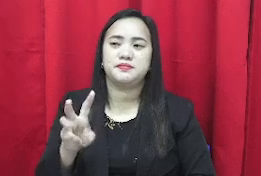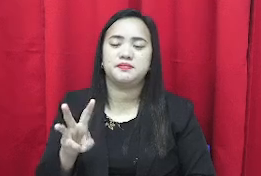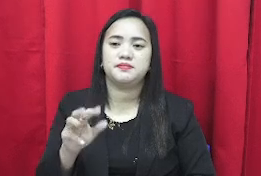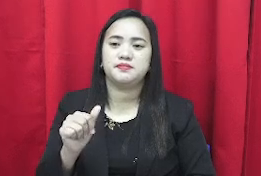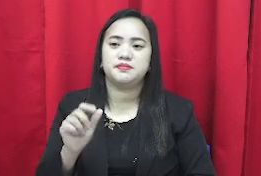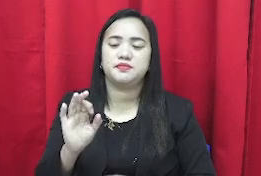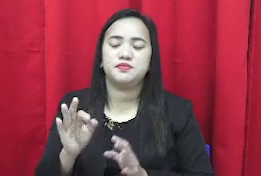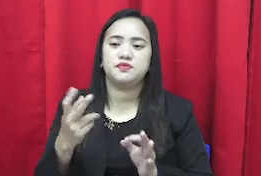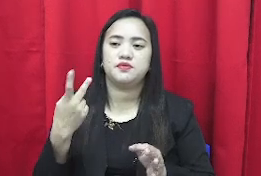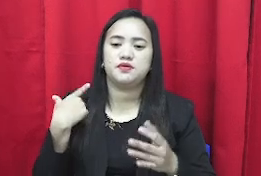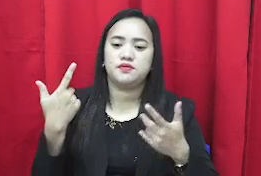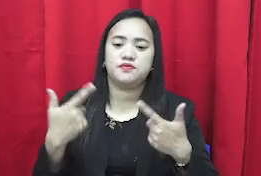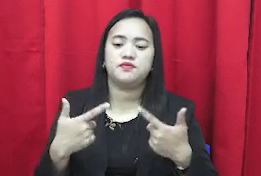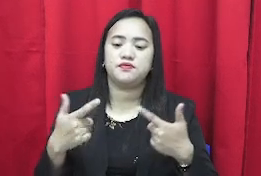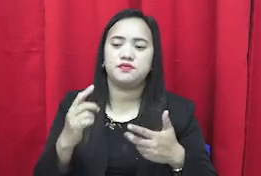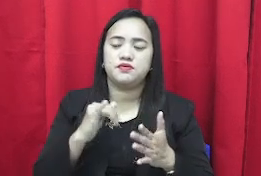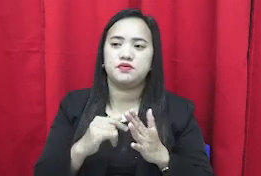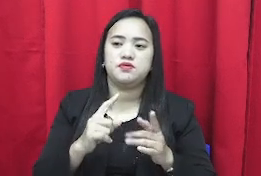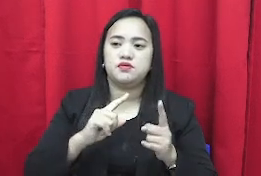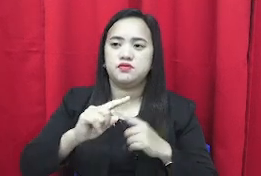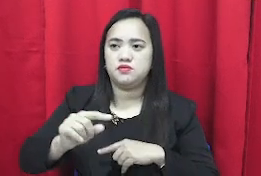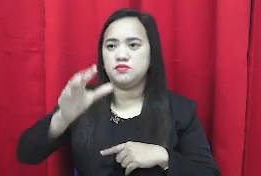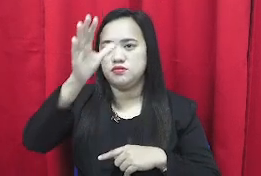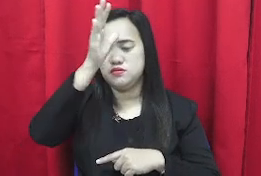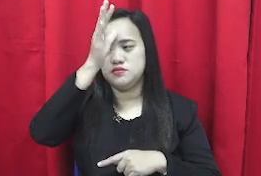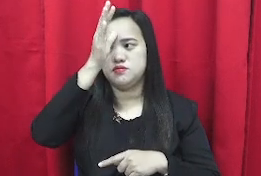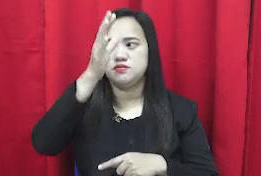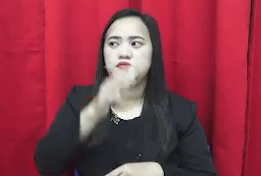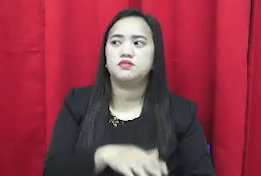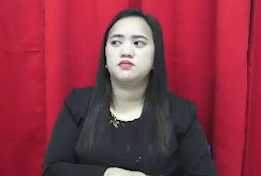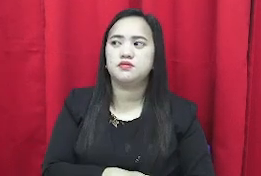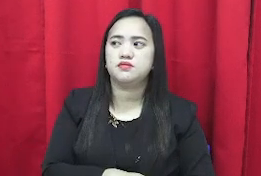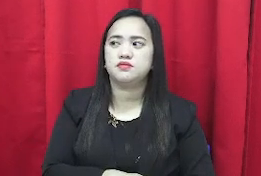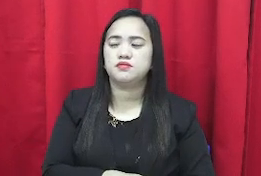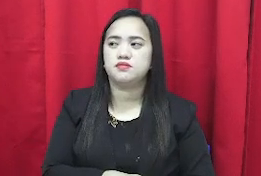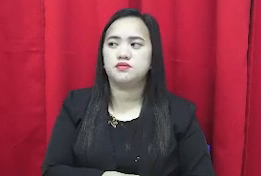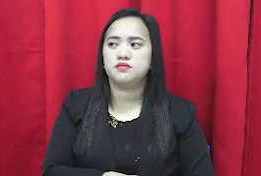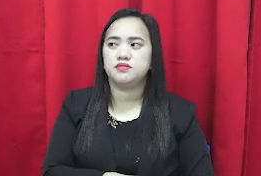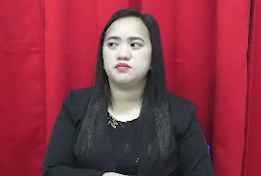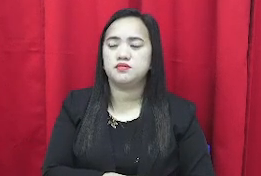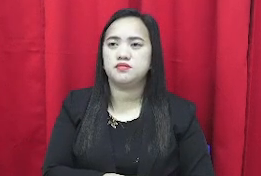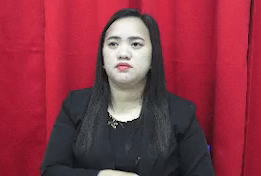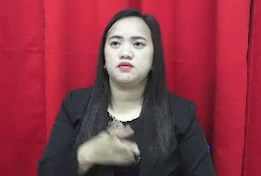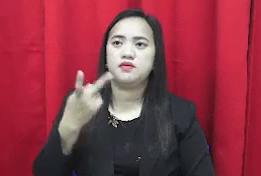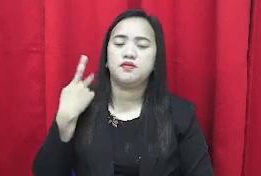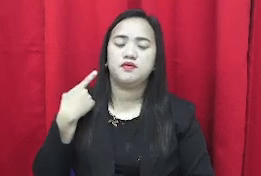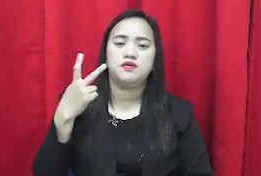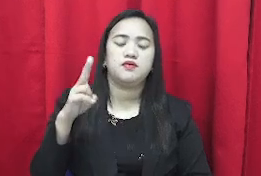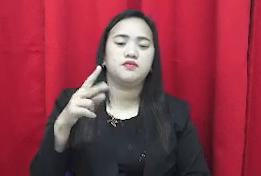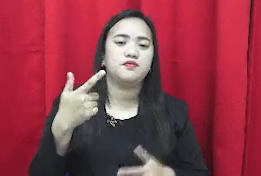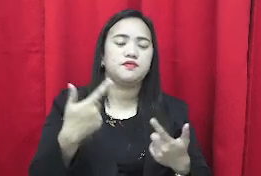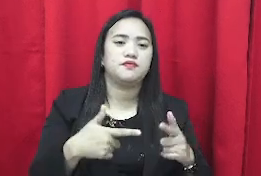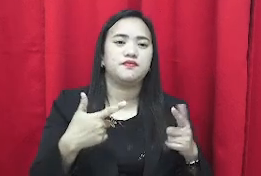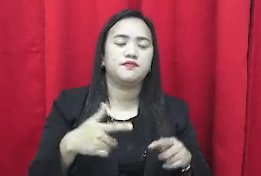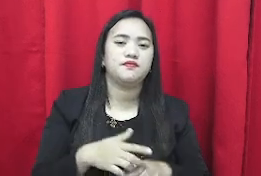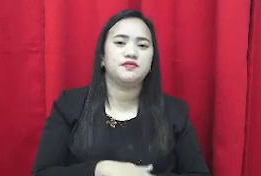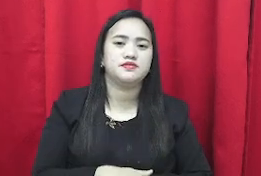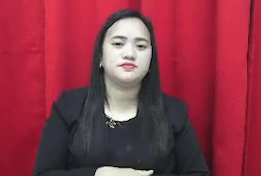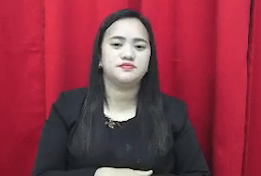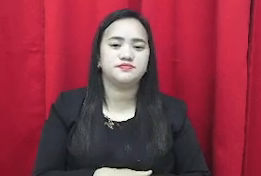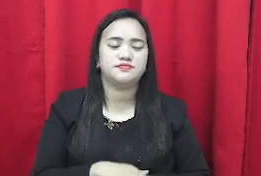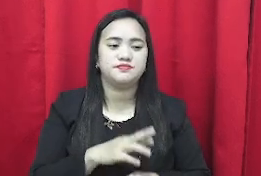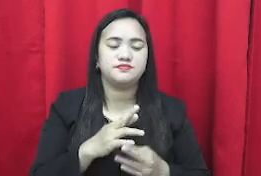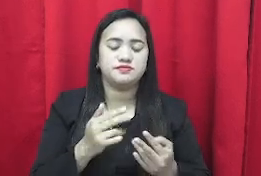nag-away tatakbo sa tatay kakampihan mo na naman isang side hindi mo nam Mak kinampihan yung kabila away tuloy dalawang pamilya malala tuloy ka na hinat nan totoo